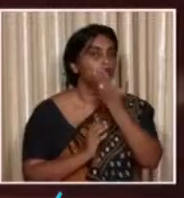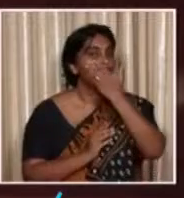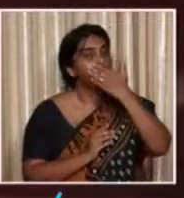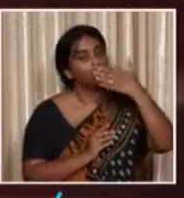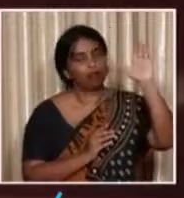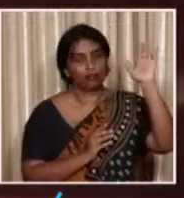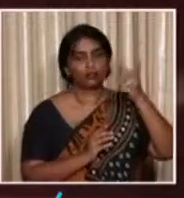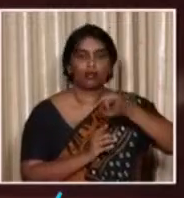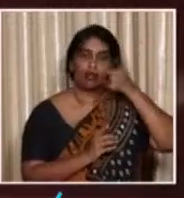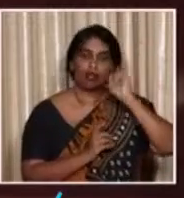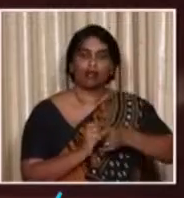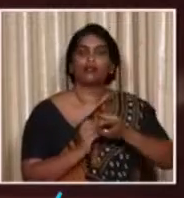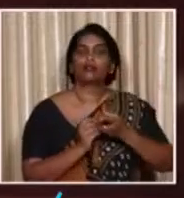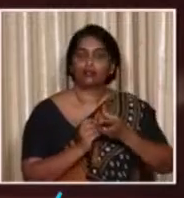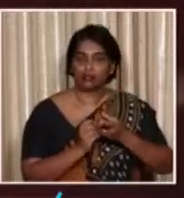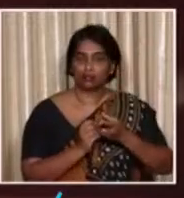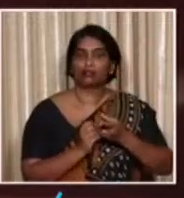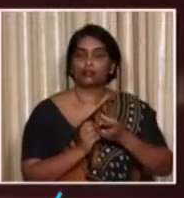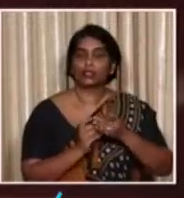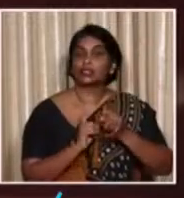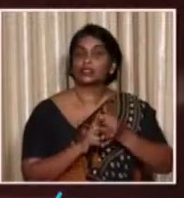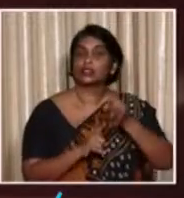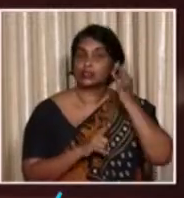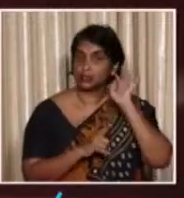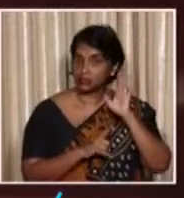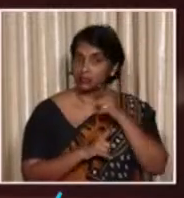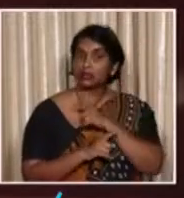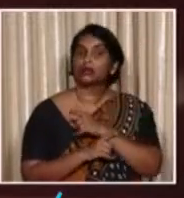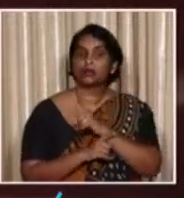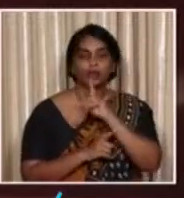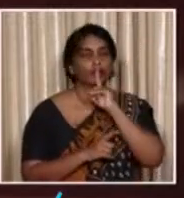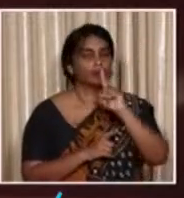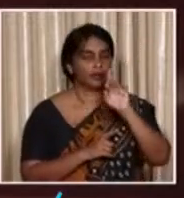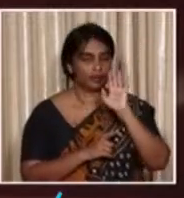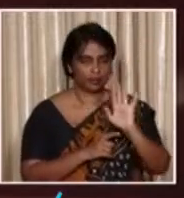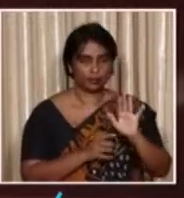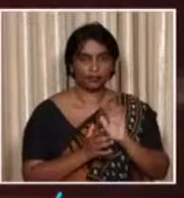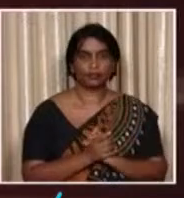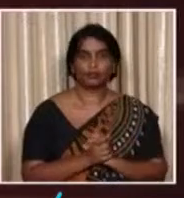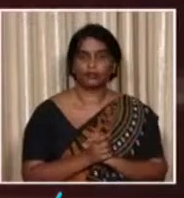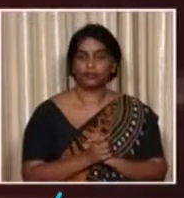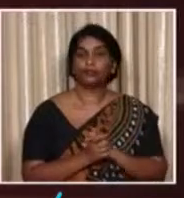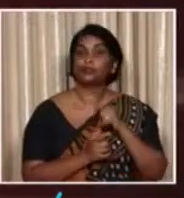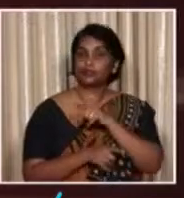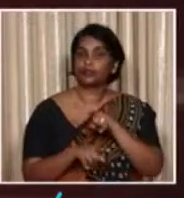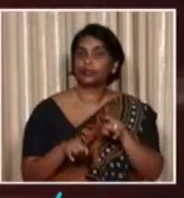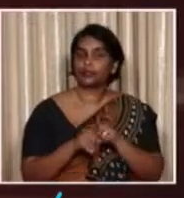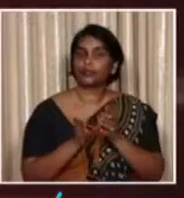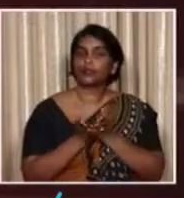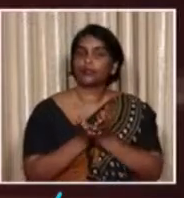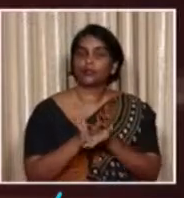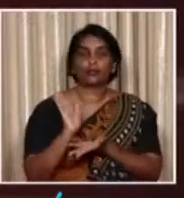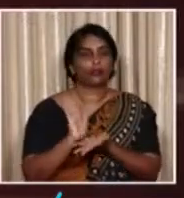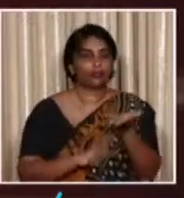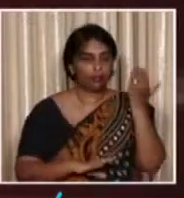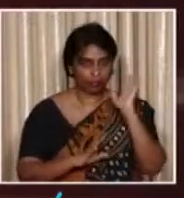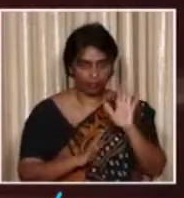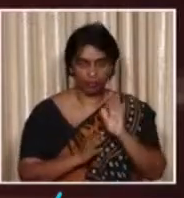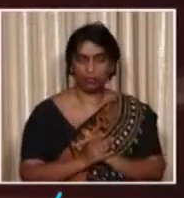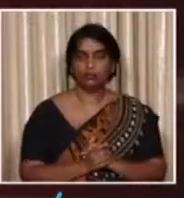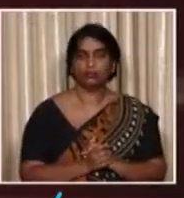Ivatata Geneamata Avasara Dimata Dana Dipati Tuma Visin Nyoga Karati Bavaya Eanu Emma Naukava Mudahar in